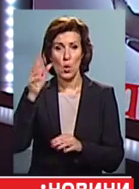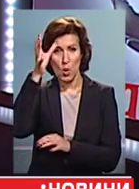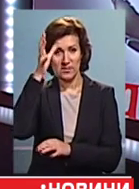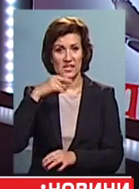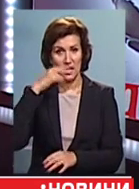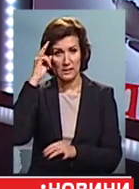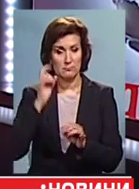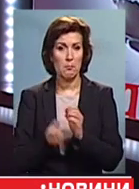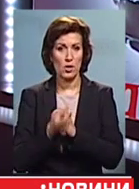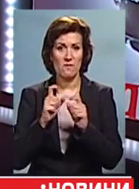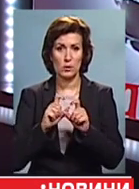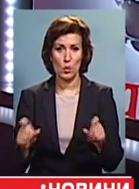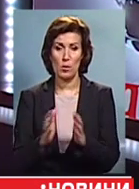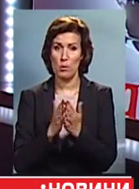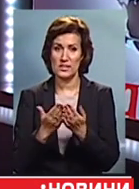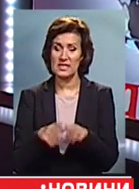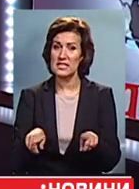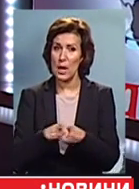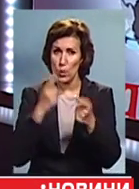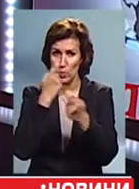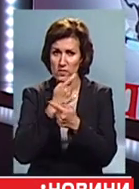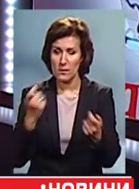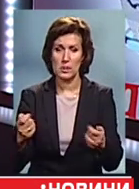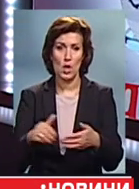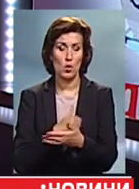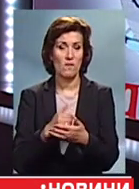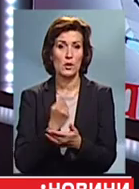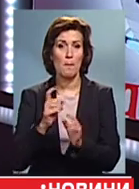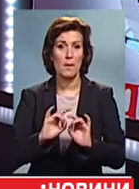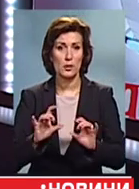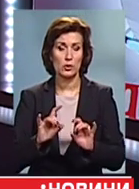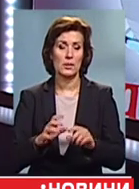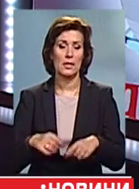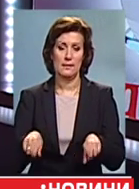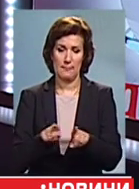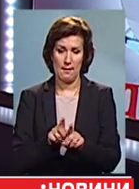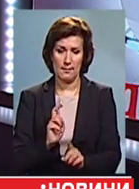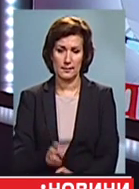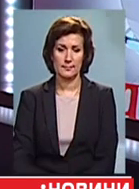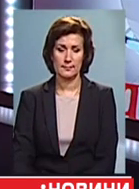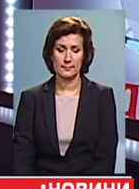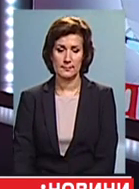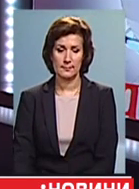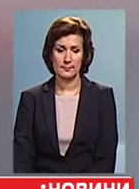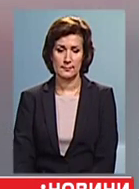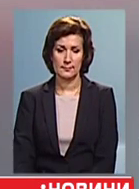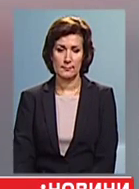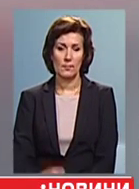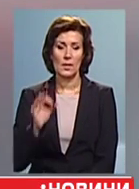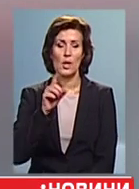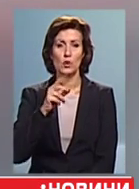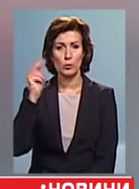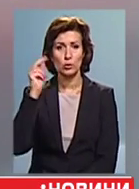освіти Казахстану появу у школах посібників з такою інформацією новинам першого прокоментували так. О том,